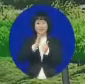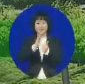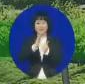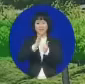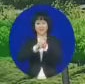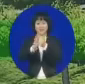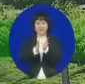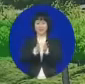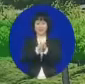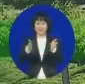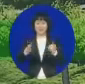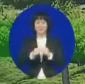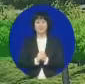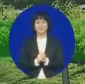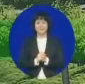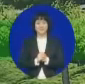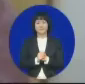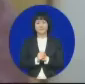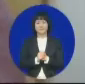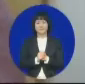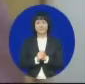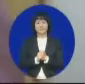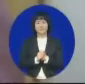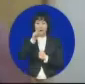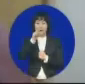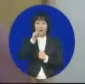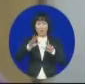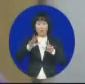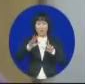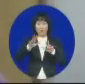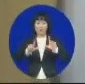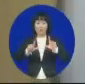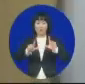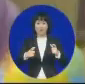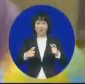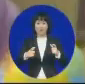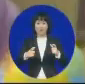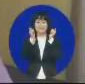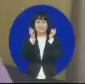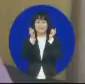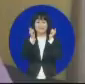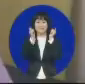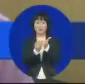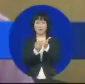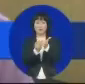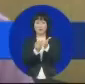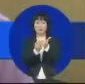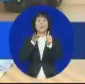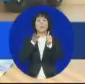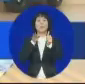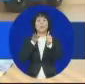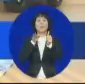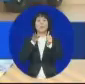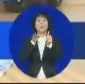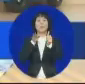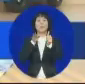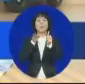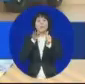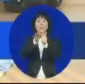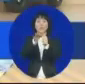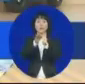서비스가 추신 될 전망입니다 우리 시는 올해 지역 사회의 서비스 사업에 대한 국비와 도비 보조금 을